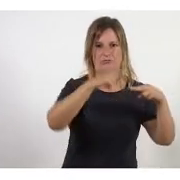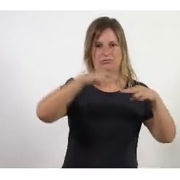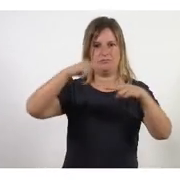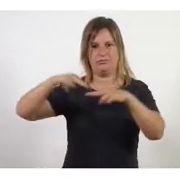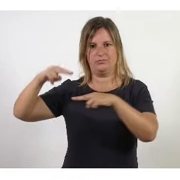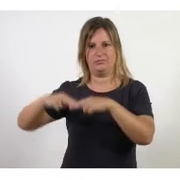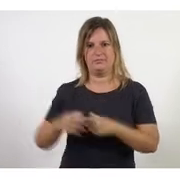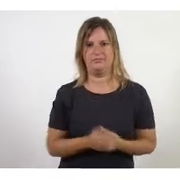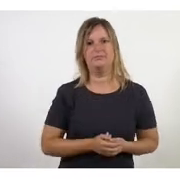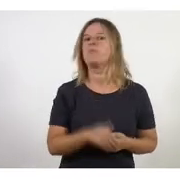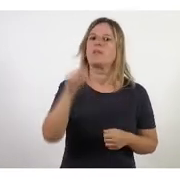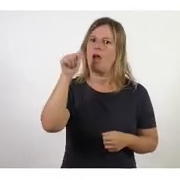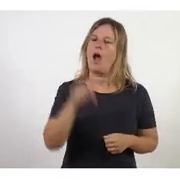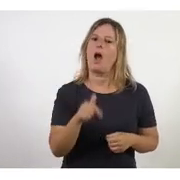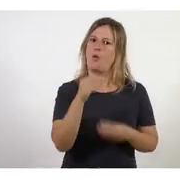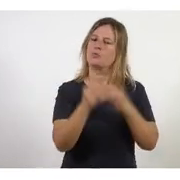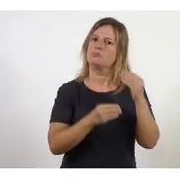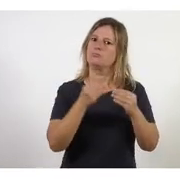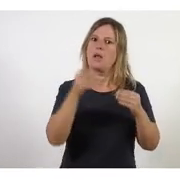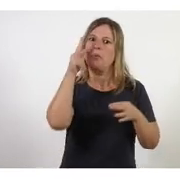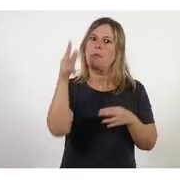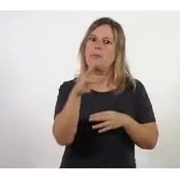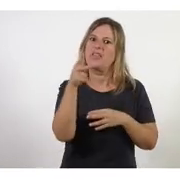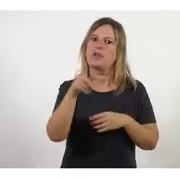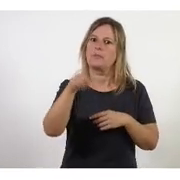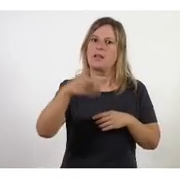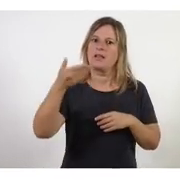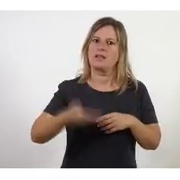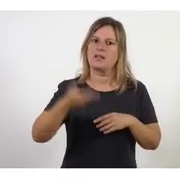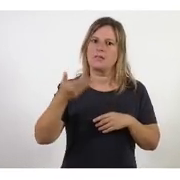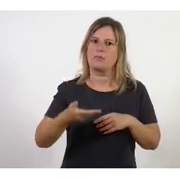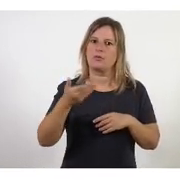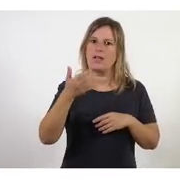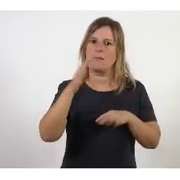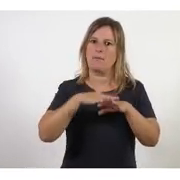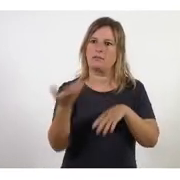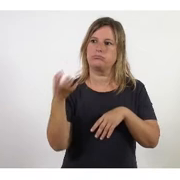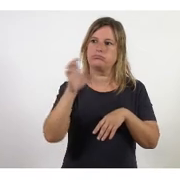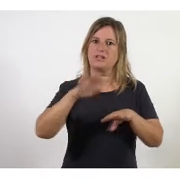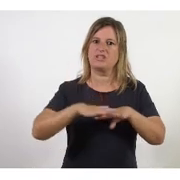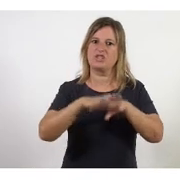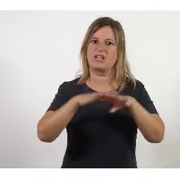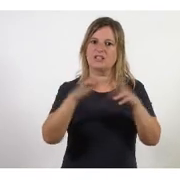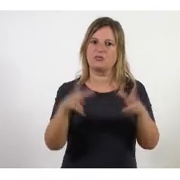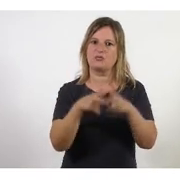vídeos, avui ho farem, és important, si el volem difondre per xarxes socials, fer la transcripció